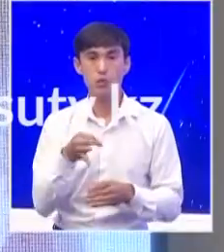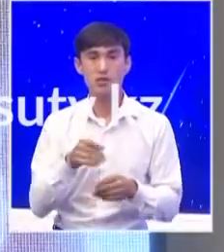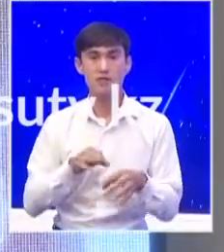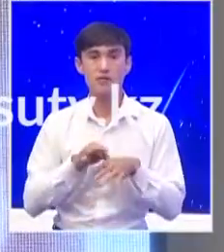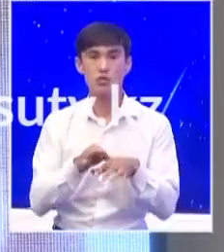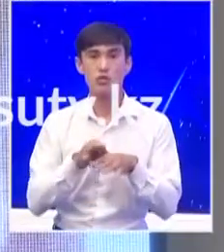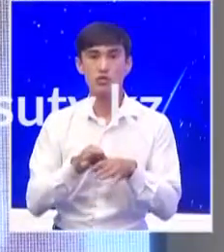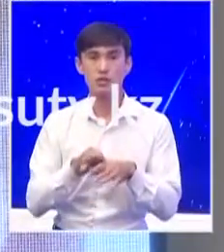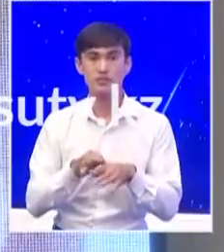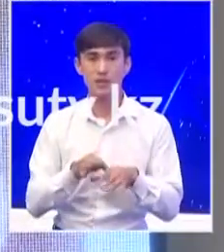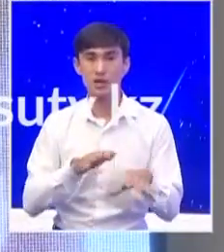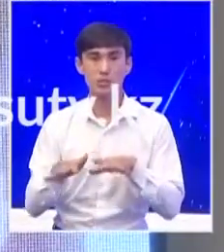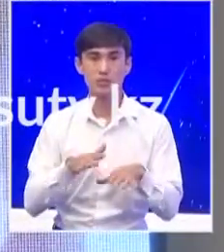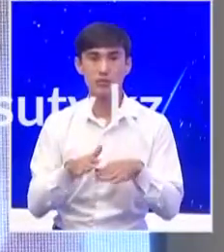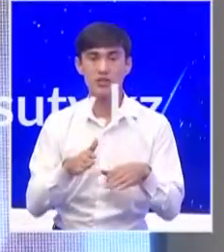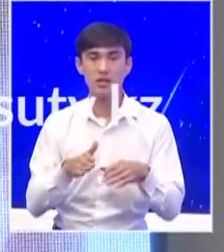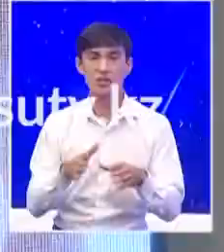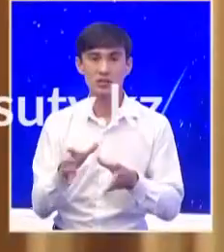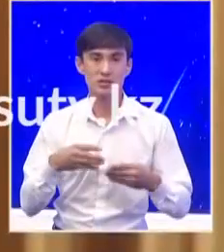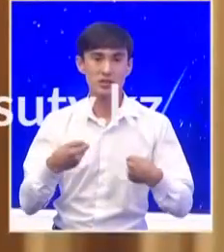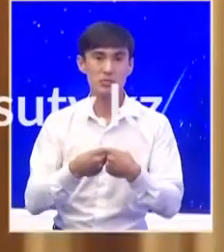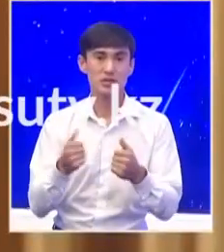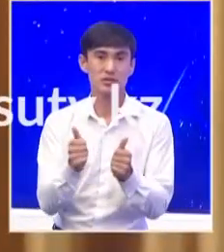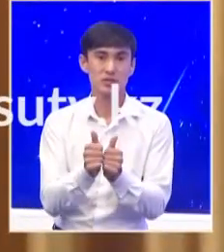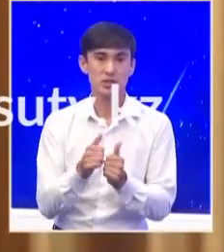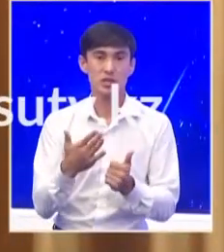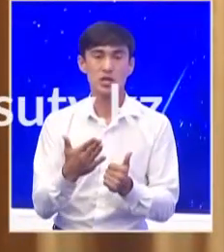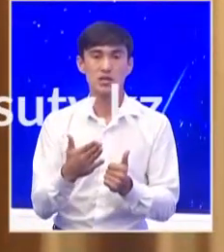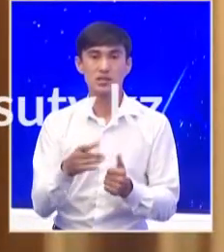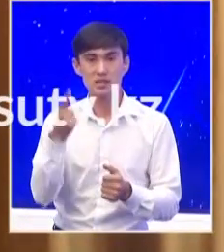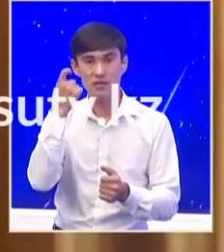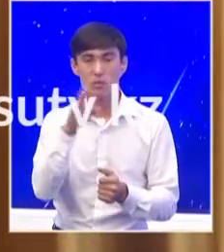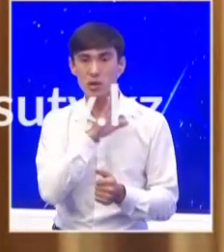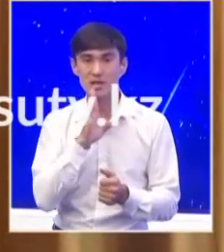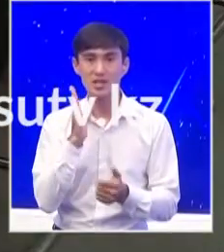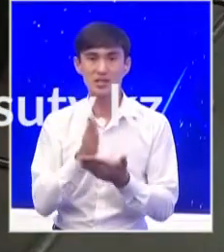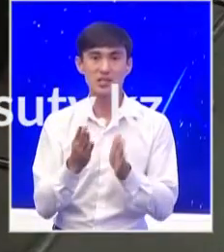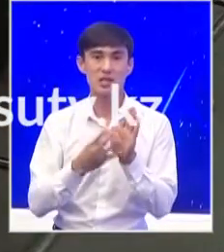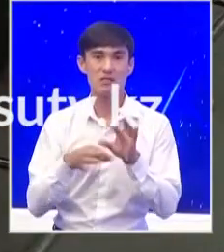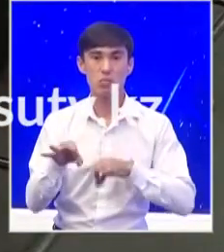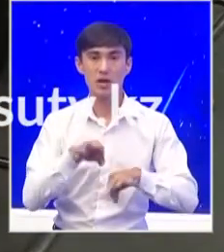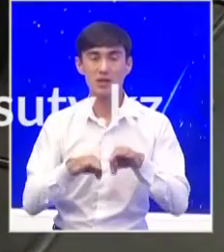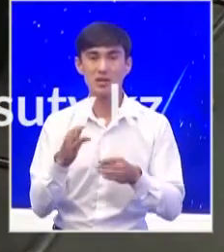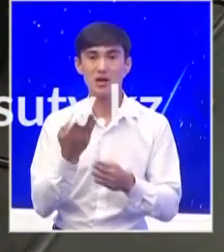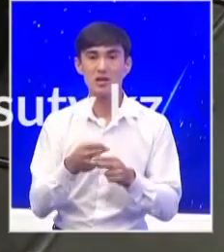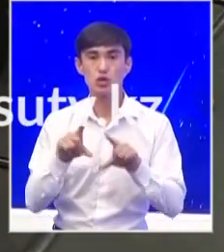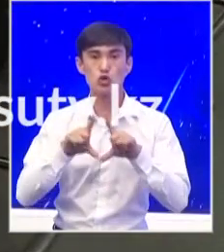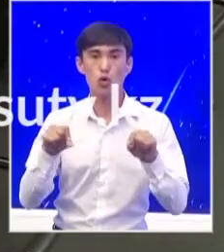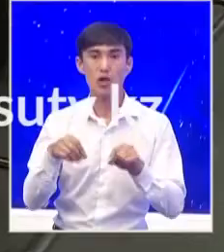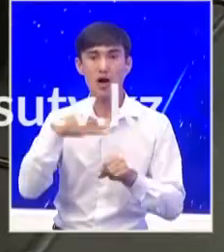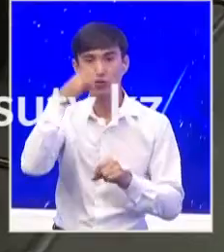на профилактику разводов и сохранение семейных ценностей. Советом матерей сегодня реализуется 9 проектов. Это школа отцов, молодая